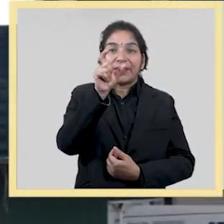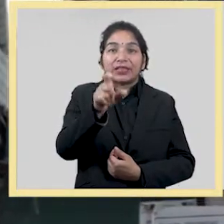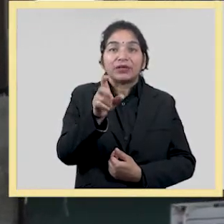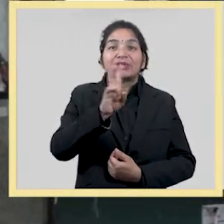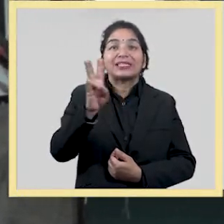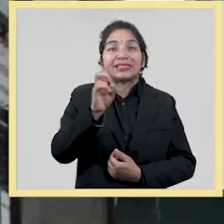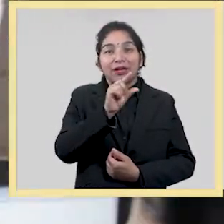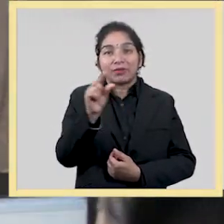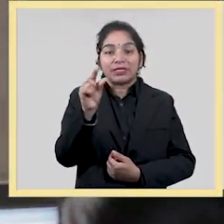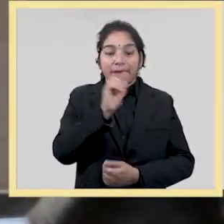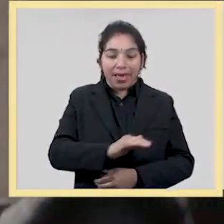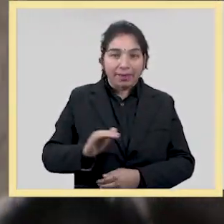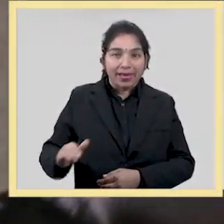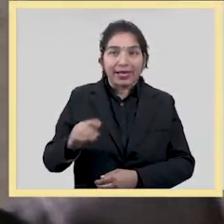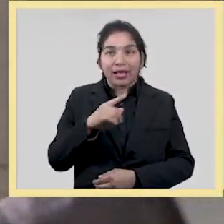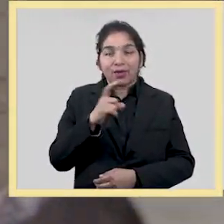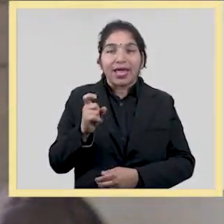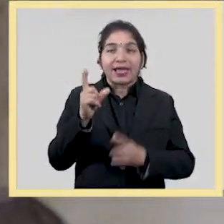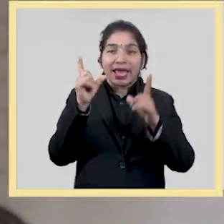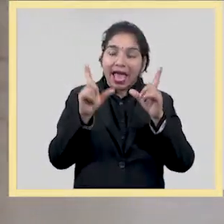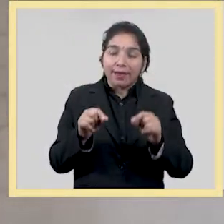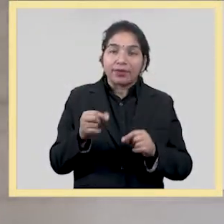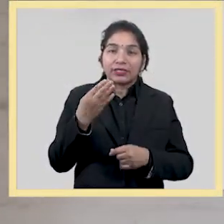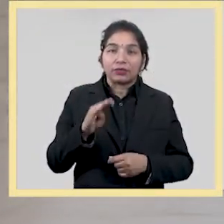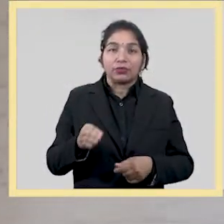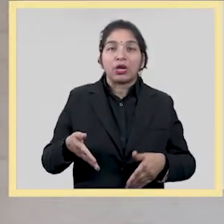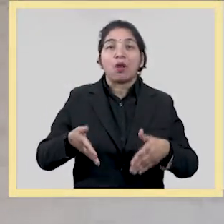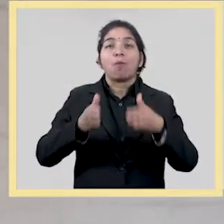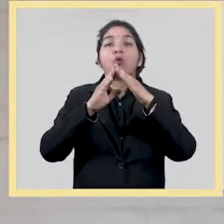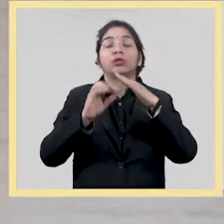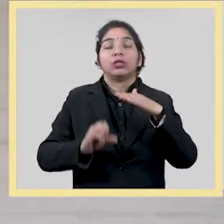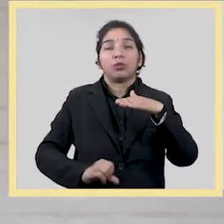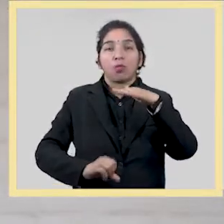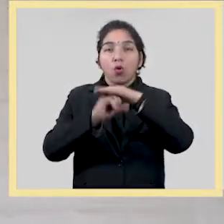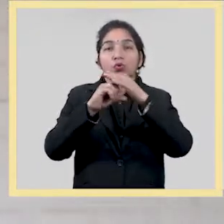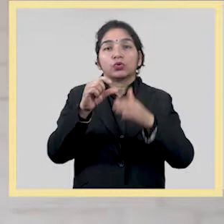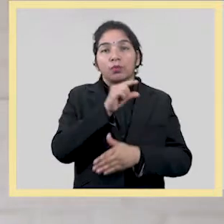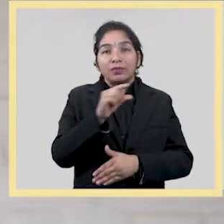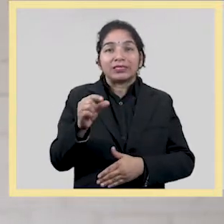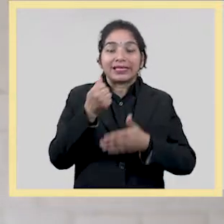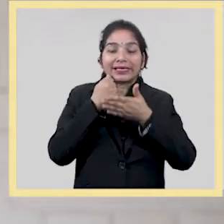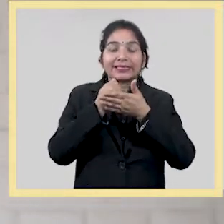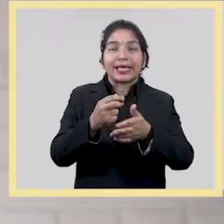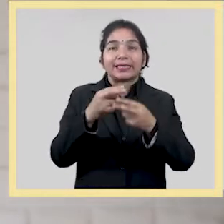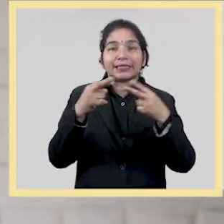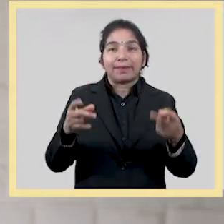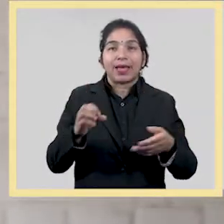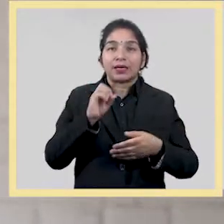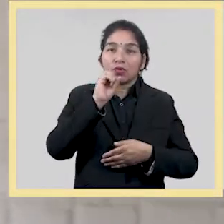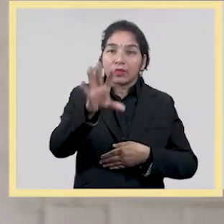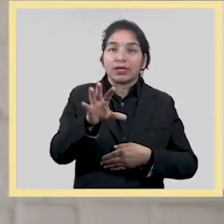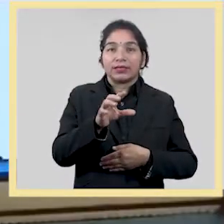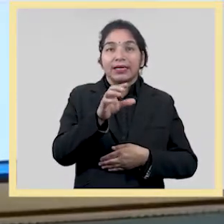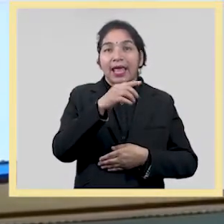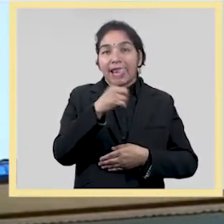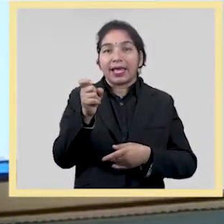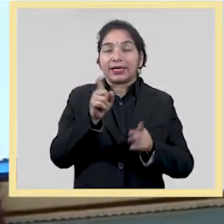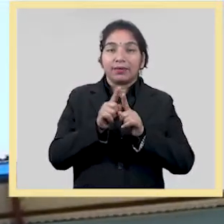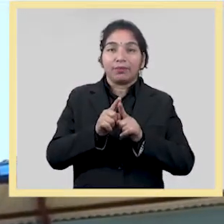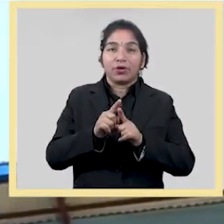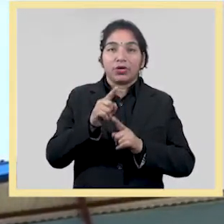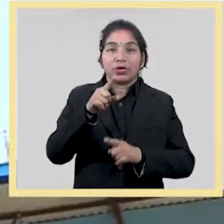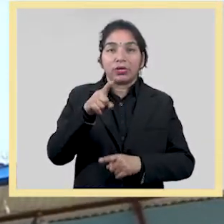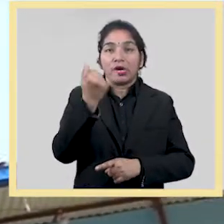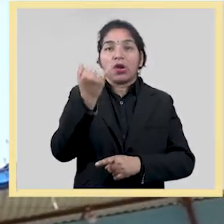या बालबालिकाको लागि आवश्यक पर्ने भौतिक पहुँचका सवालमा र सहायक सामग्री उपलब्धताका लागि पनि